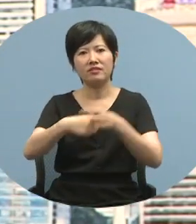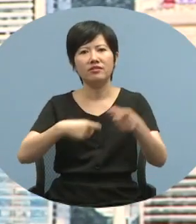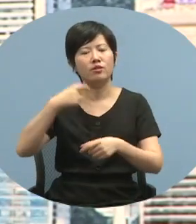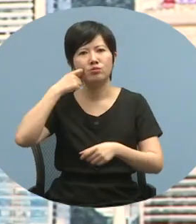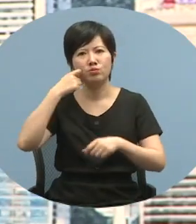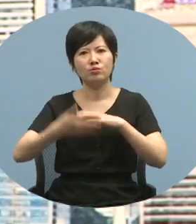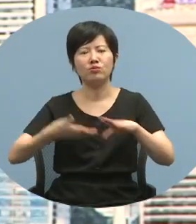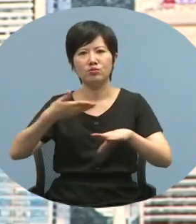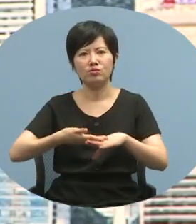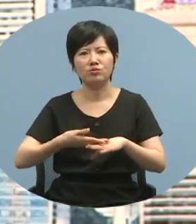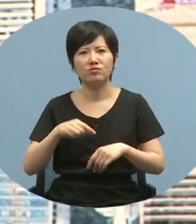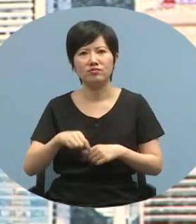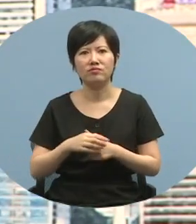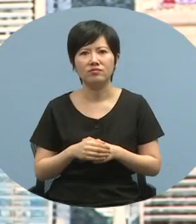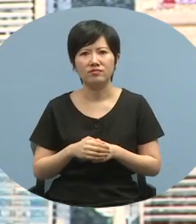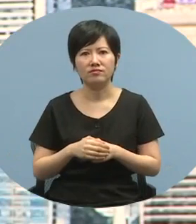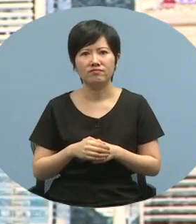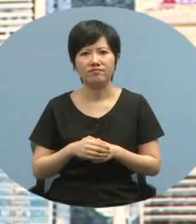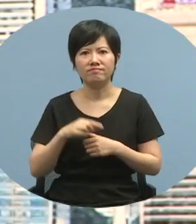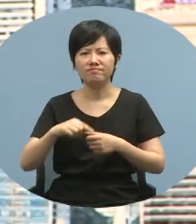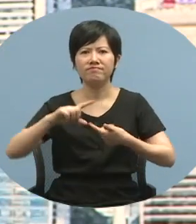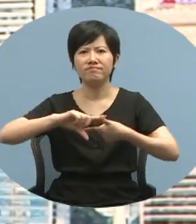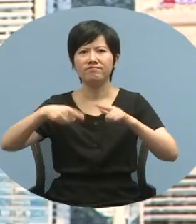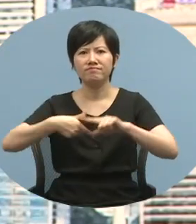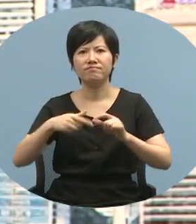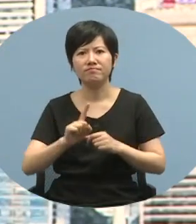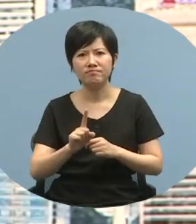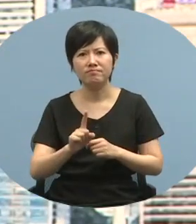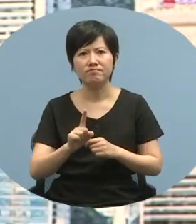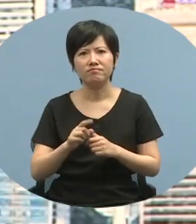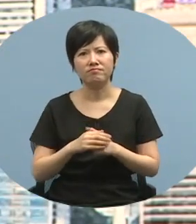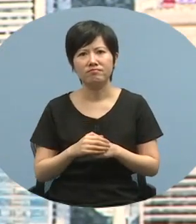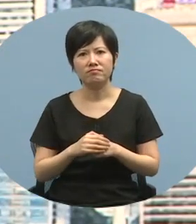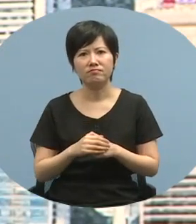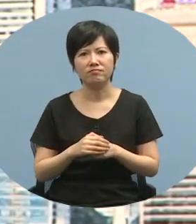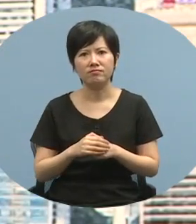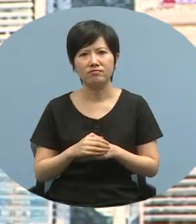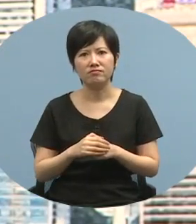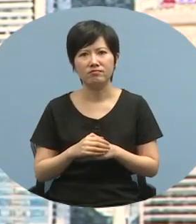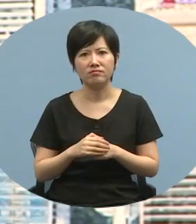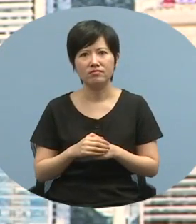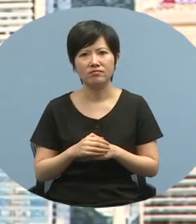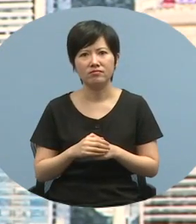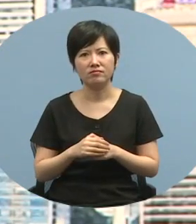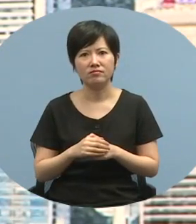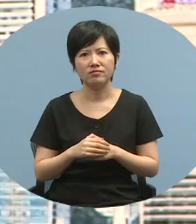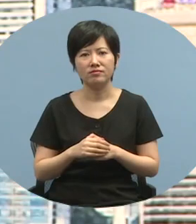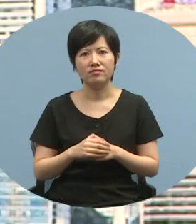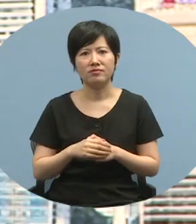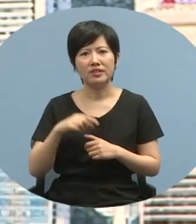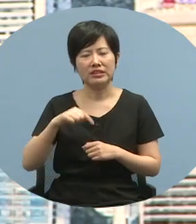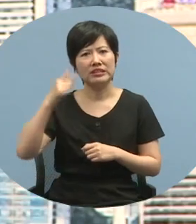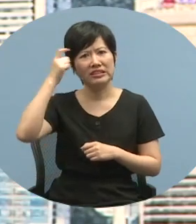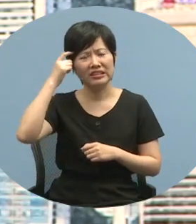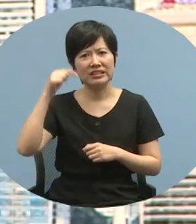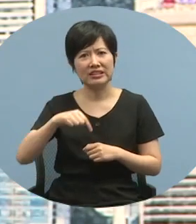濟，究竟這部施政報告是怎樣可以提振到香港的經濟呢？所以如果明明知